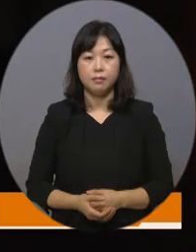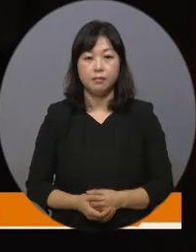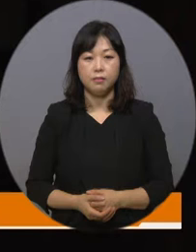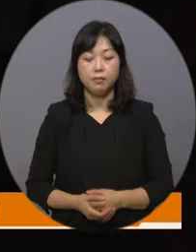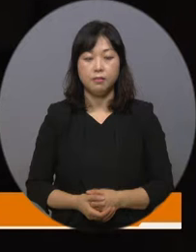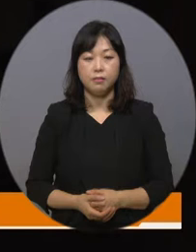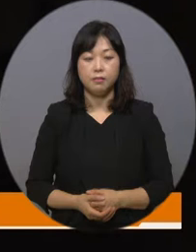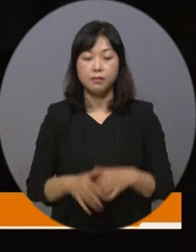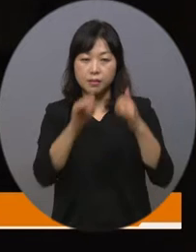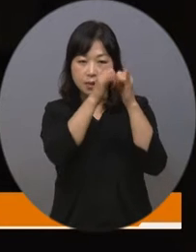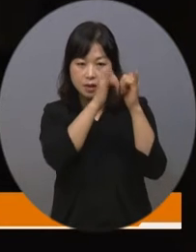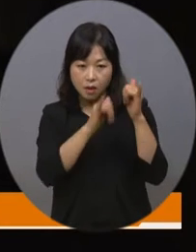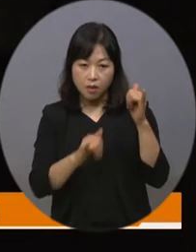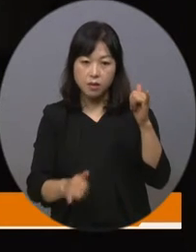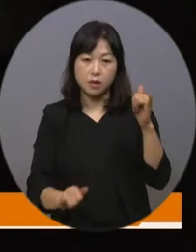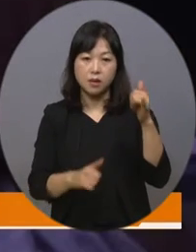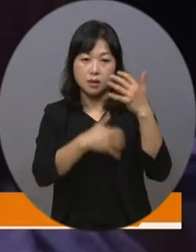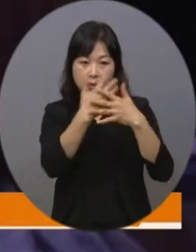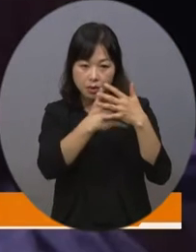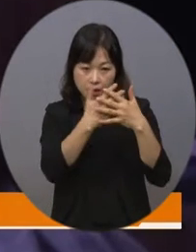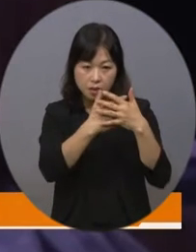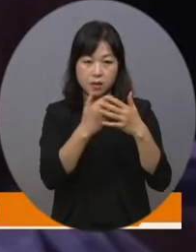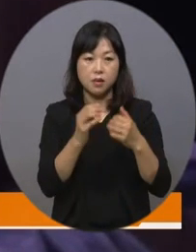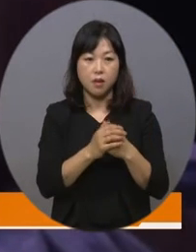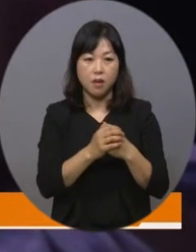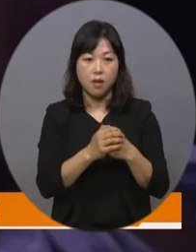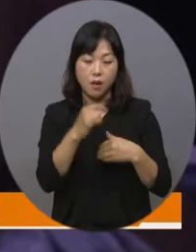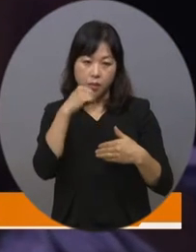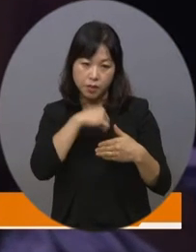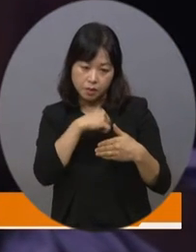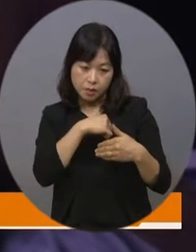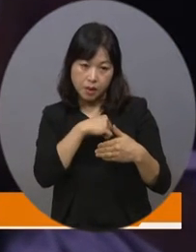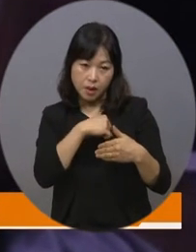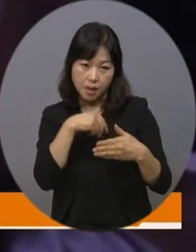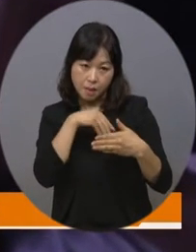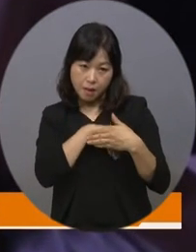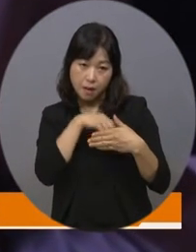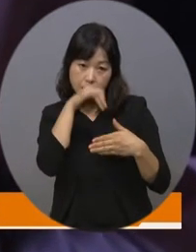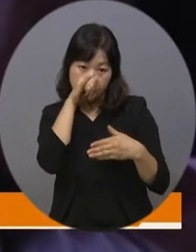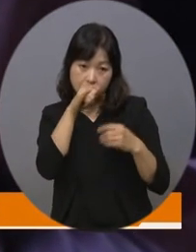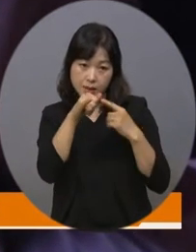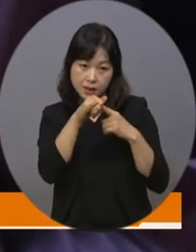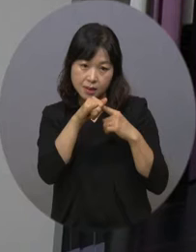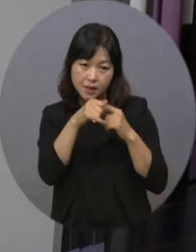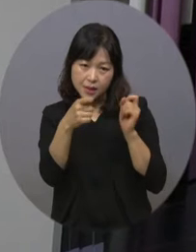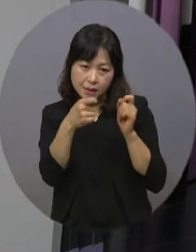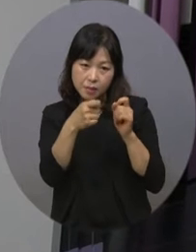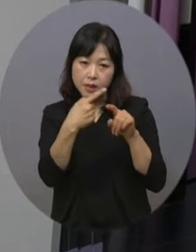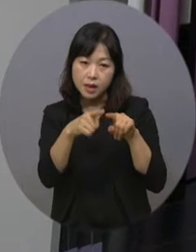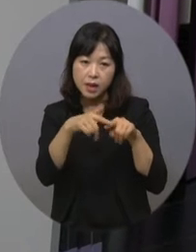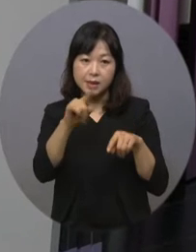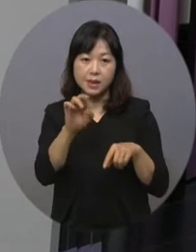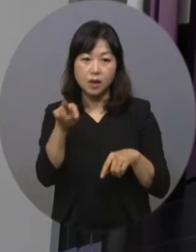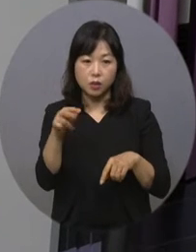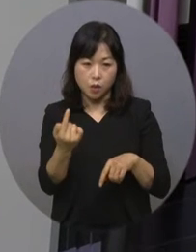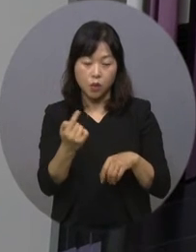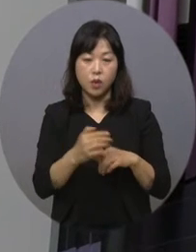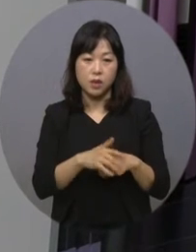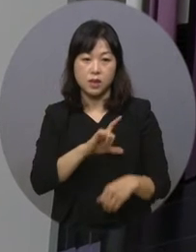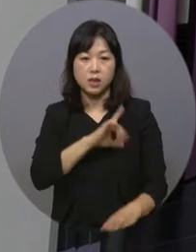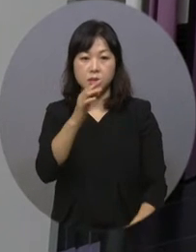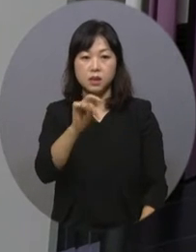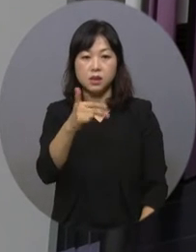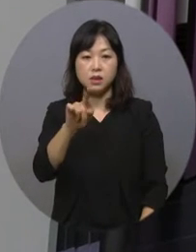사극에서 여인들이 품속에 넣고 다니는 짧은 길이의 칼, 장도. 흔히 은장도로 잘